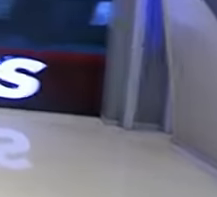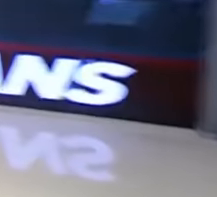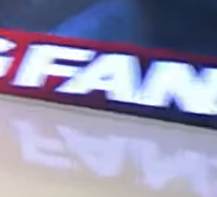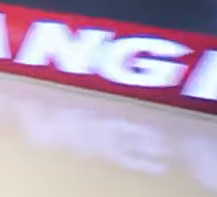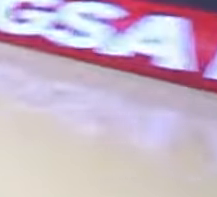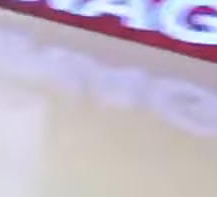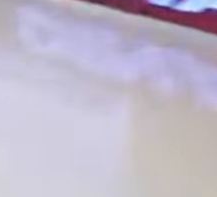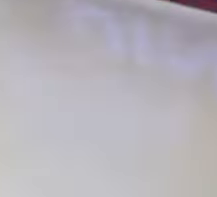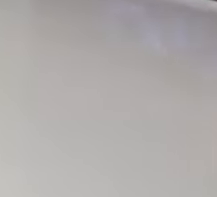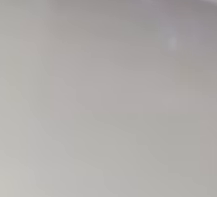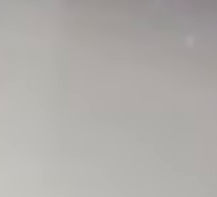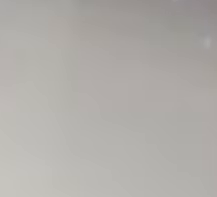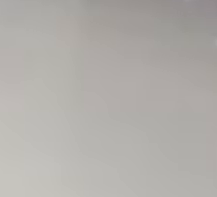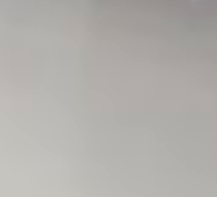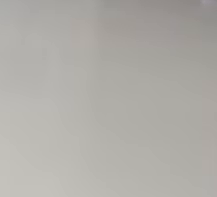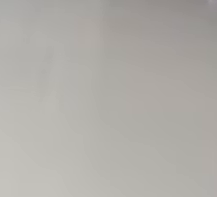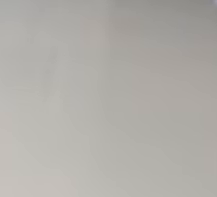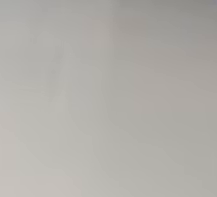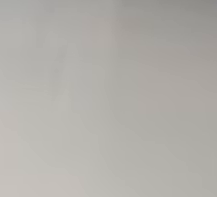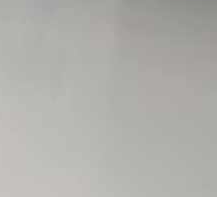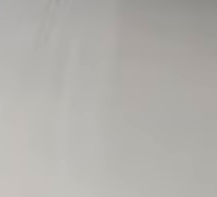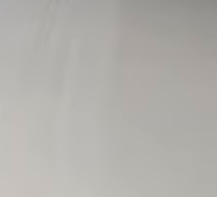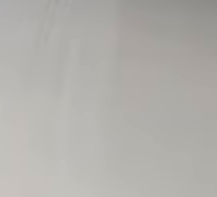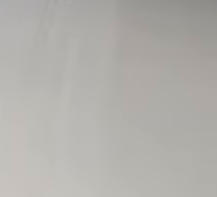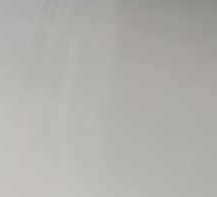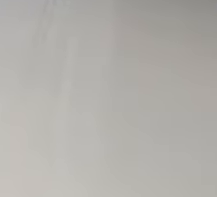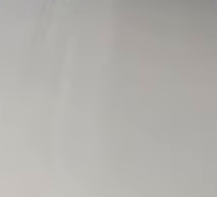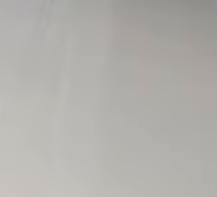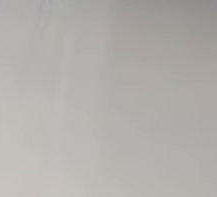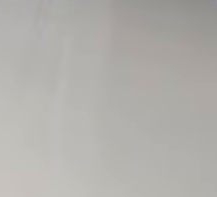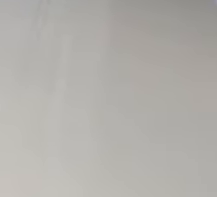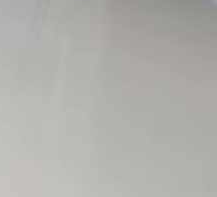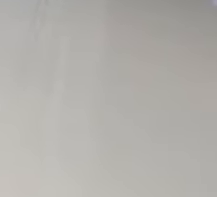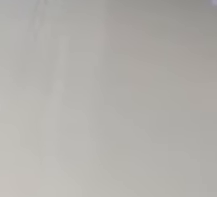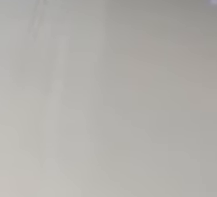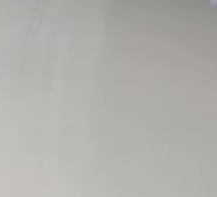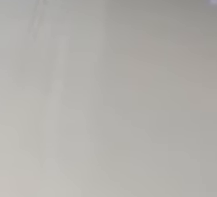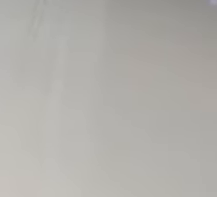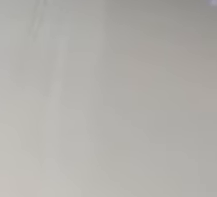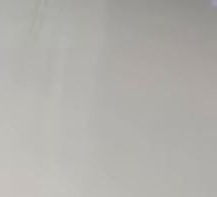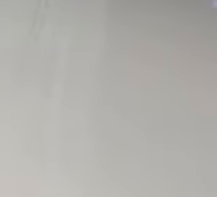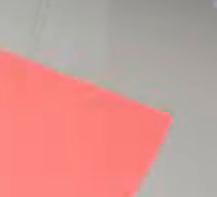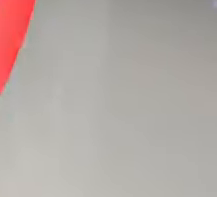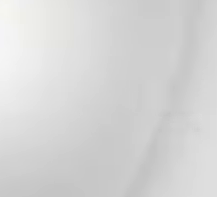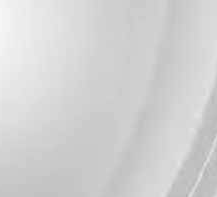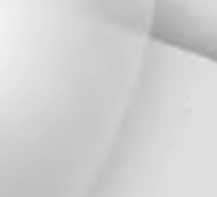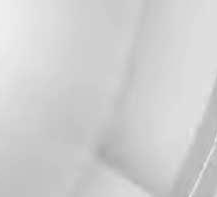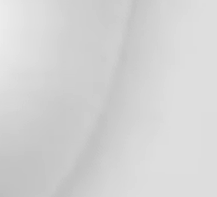fans. Tuloy-tuloy pa rin ang mga balita sa pagbabalik ng TV